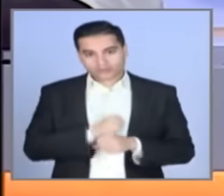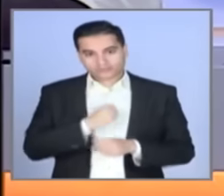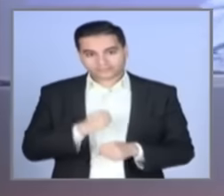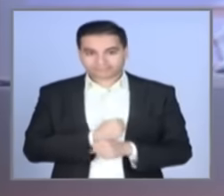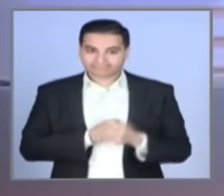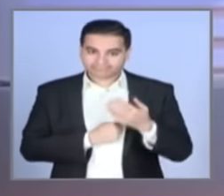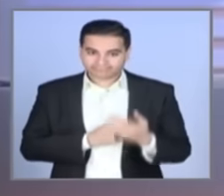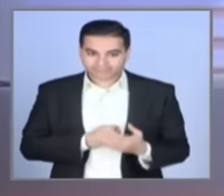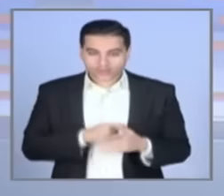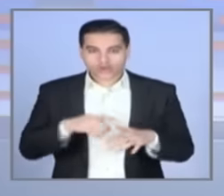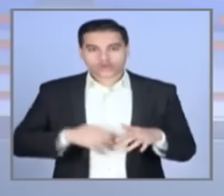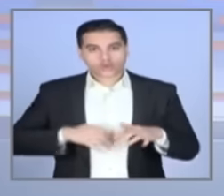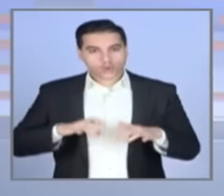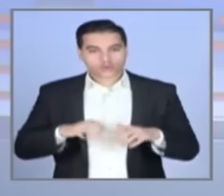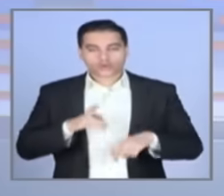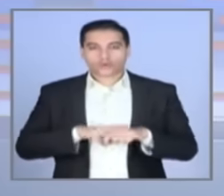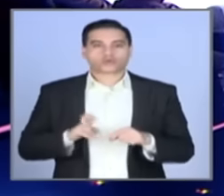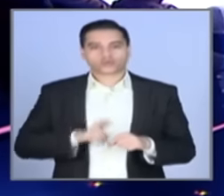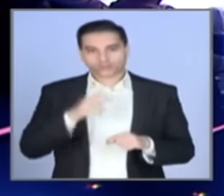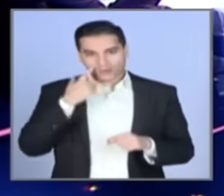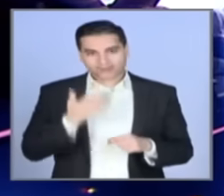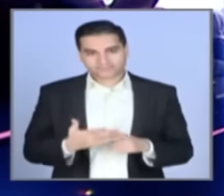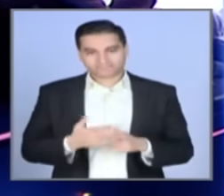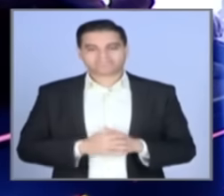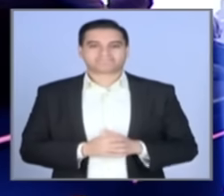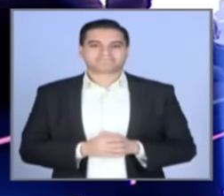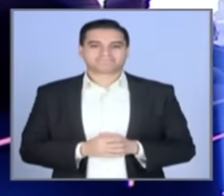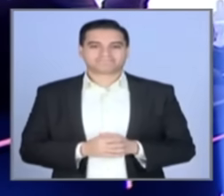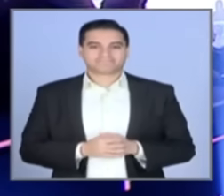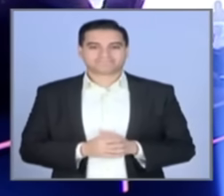المستعان. تكنولوجيا والسؤال هو: